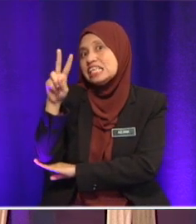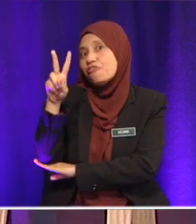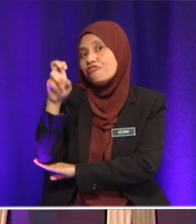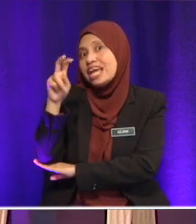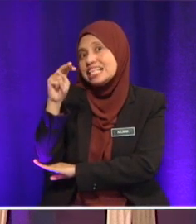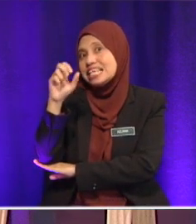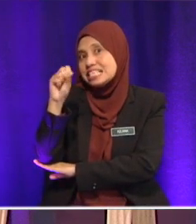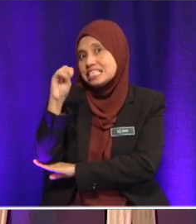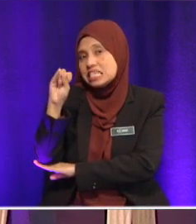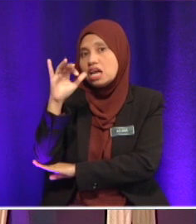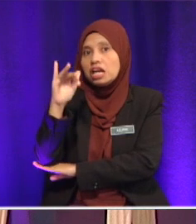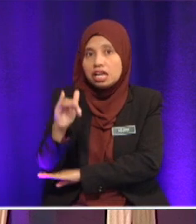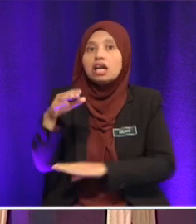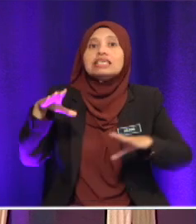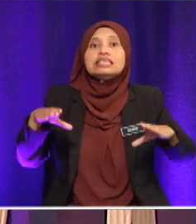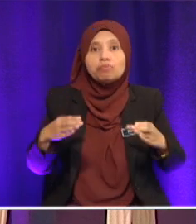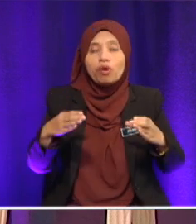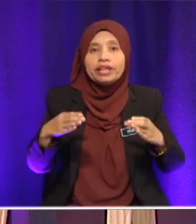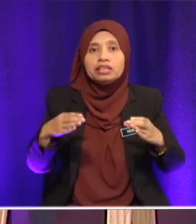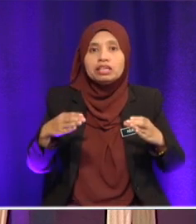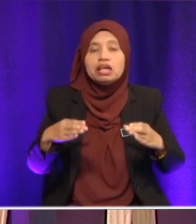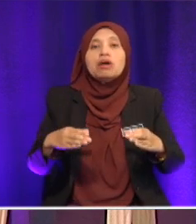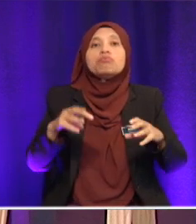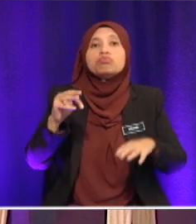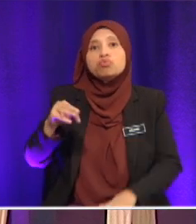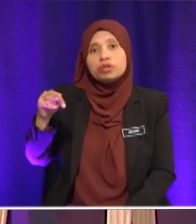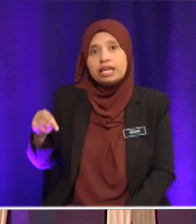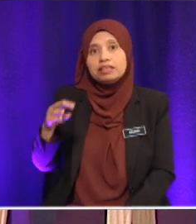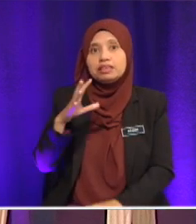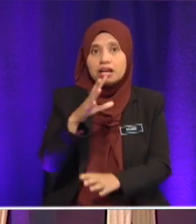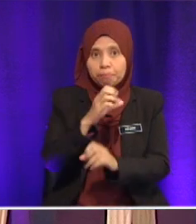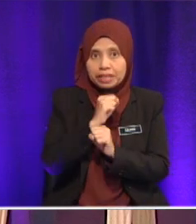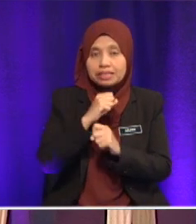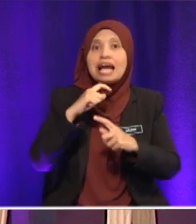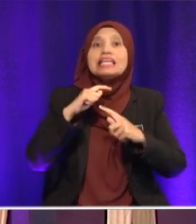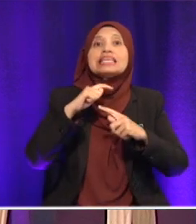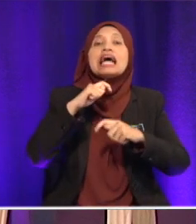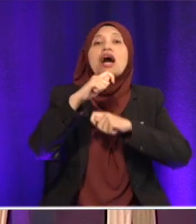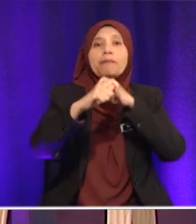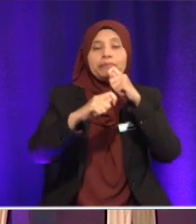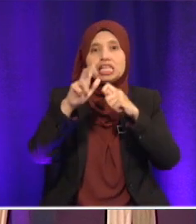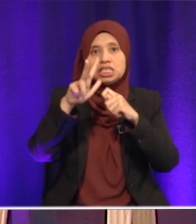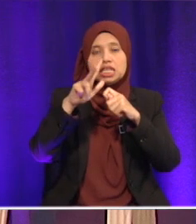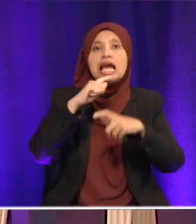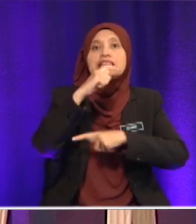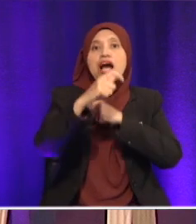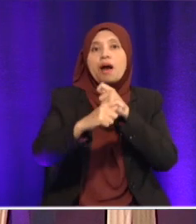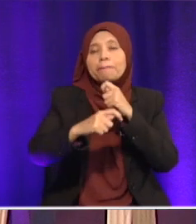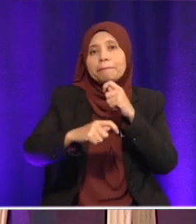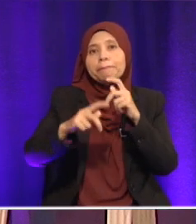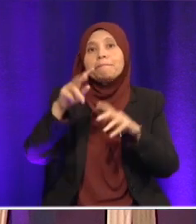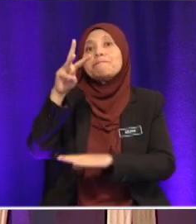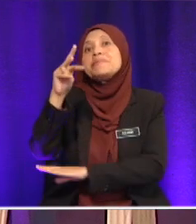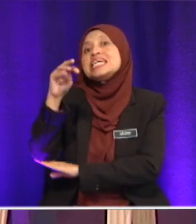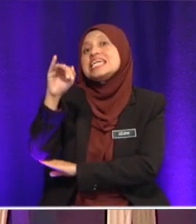berusaha dalam satu tahun bersekolahan itu murid dapat tahap 3 yaitu tahap minimal itu jadi ini yang kita